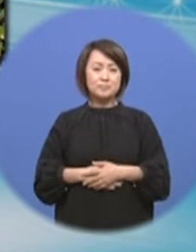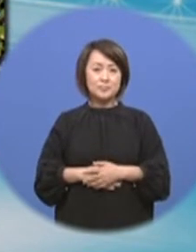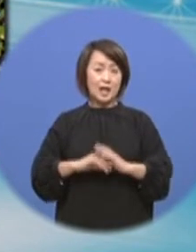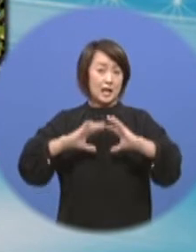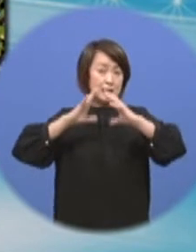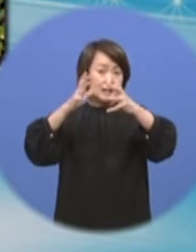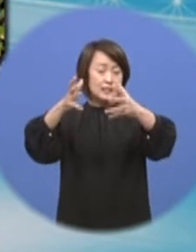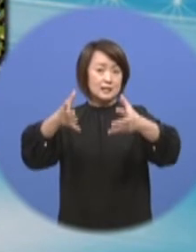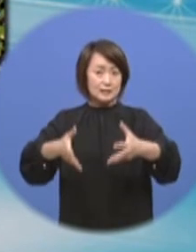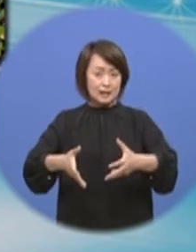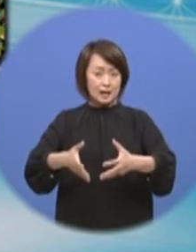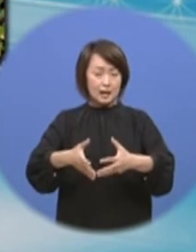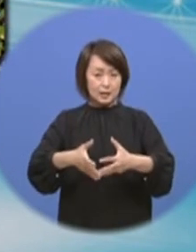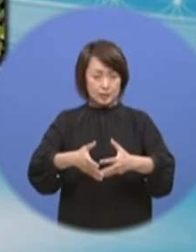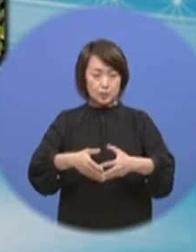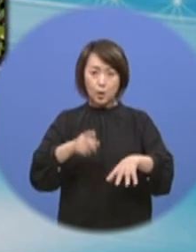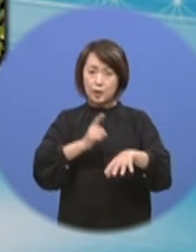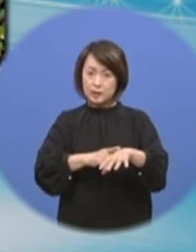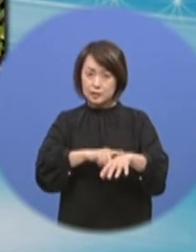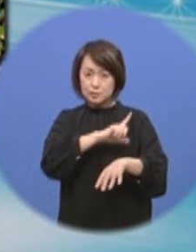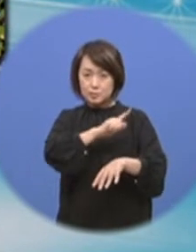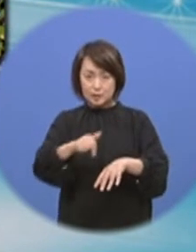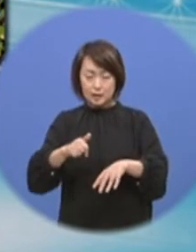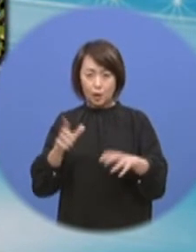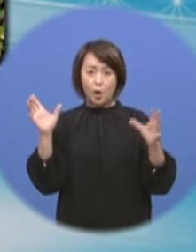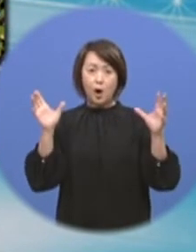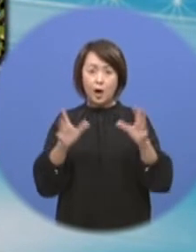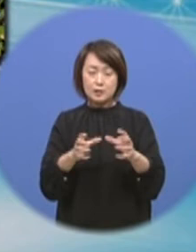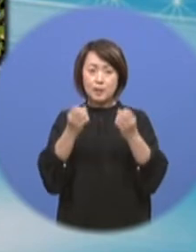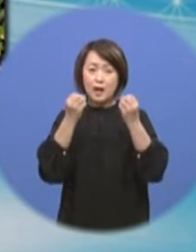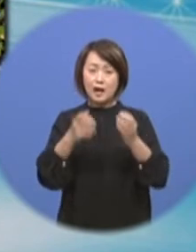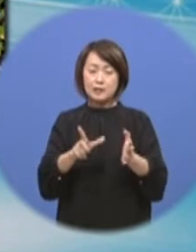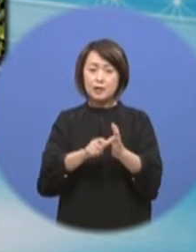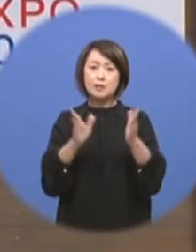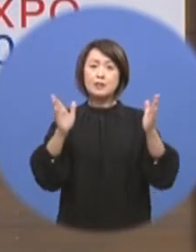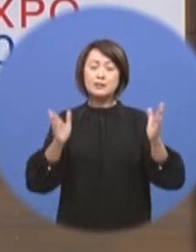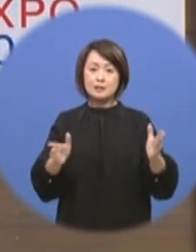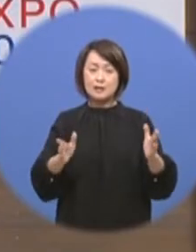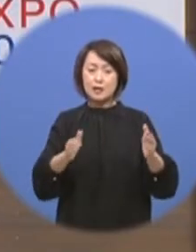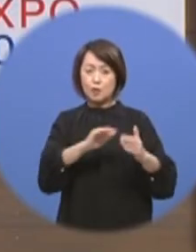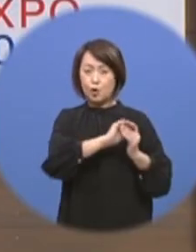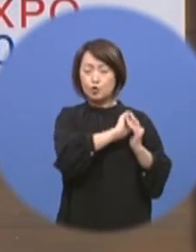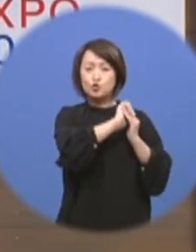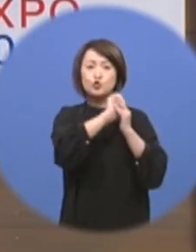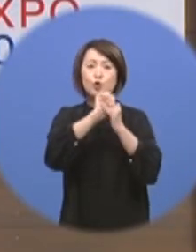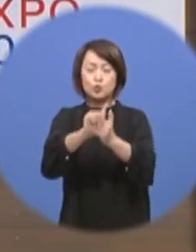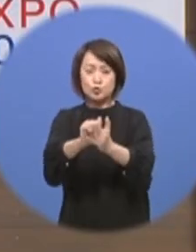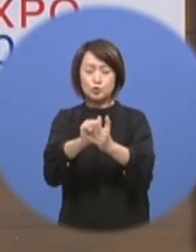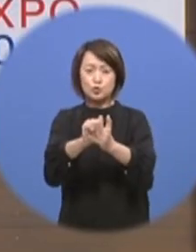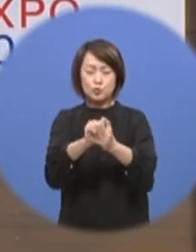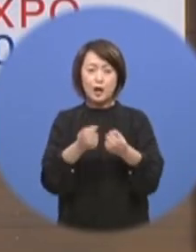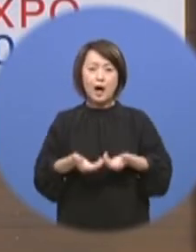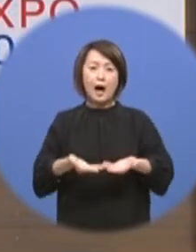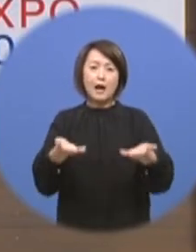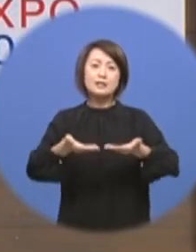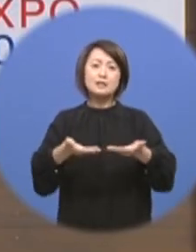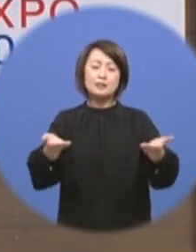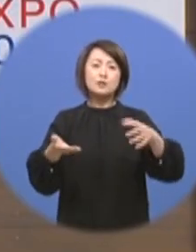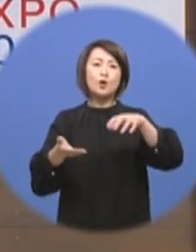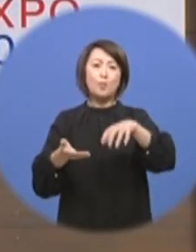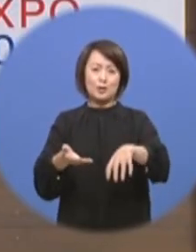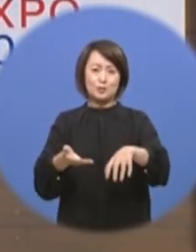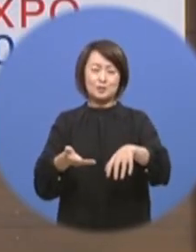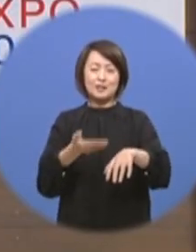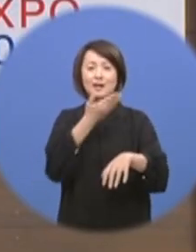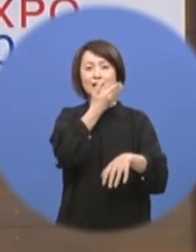世界の英知を集めて新たな時代を主導するイノベーションを創造発信するはとして非常に大きな意義を